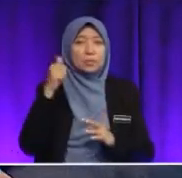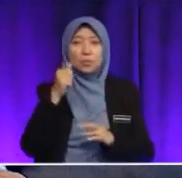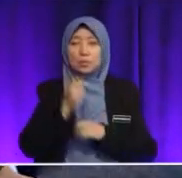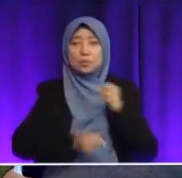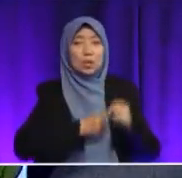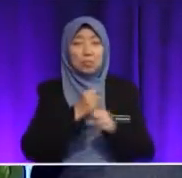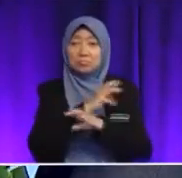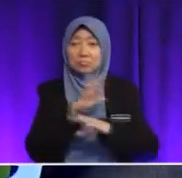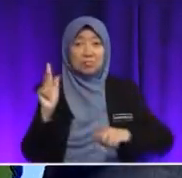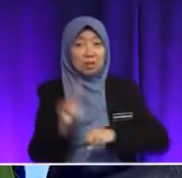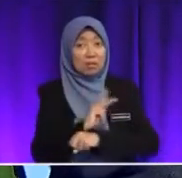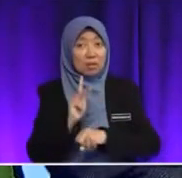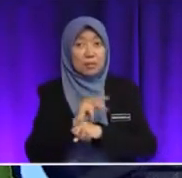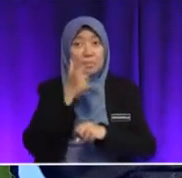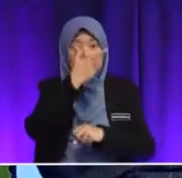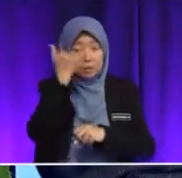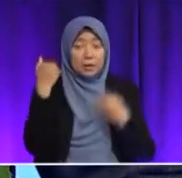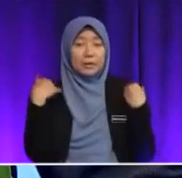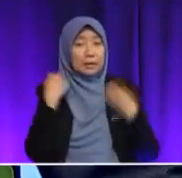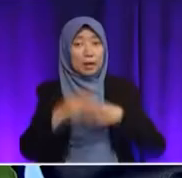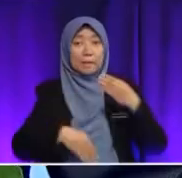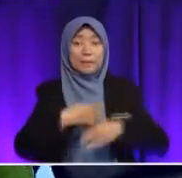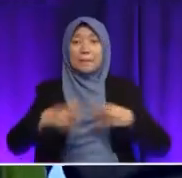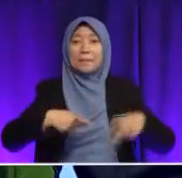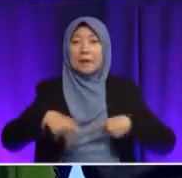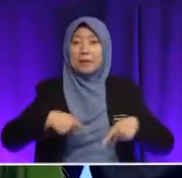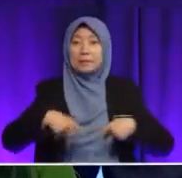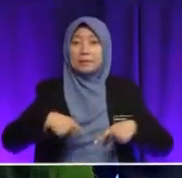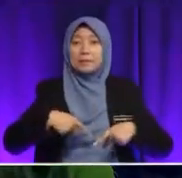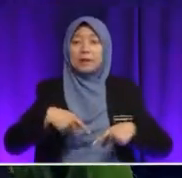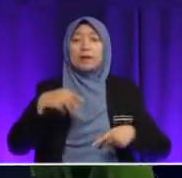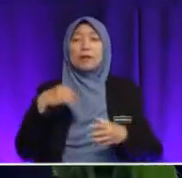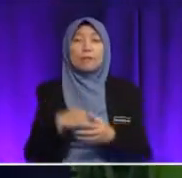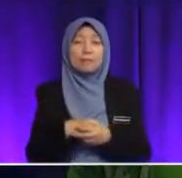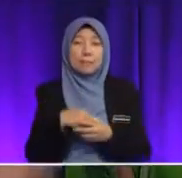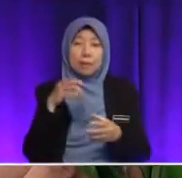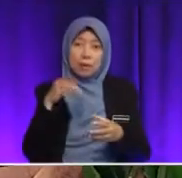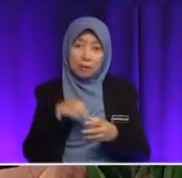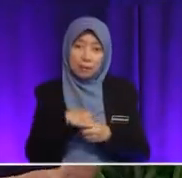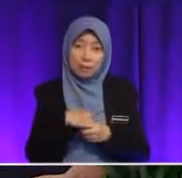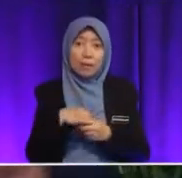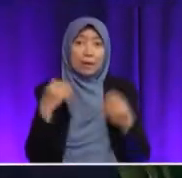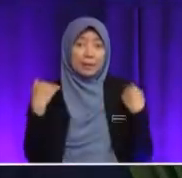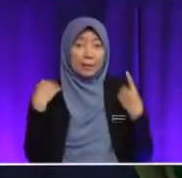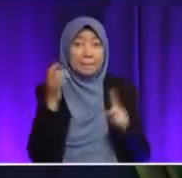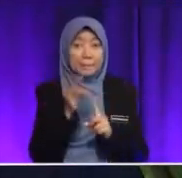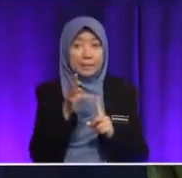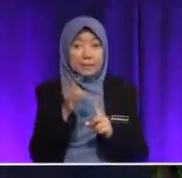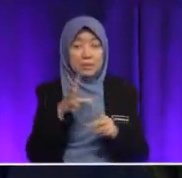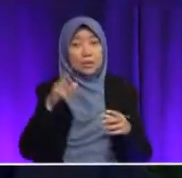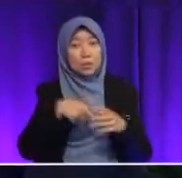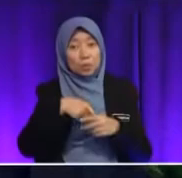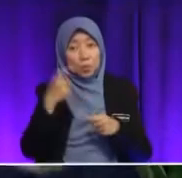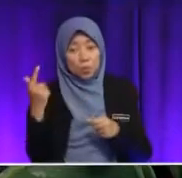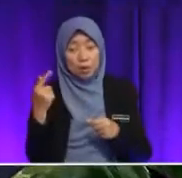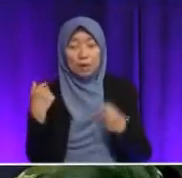bekarat sebab ada satu lapisan plastik oleh ke dalamnya ruh karenanya ribet sih Pasuruan diseluruh